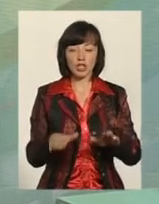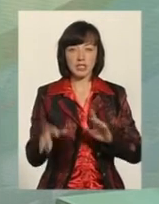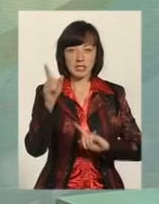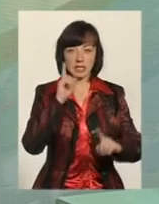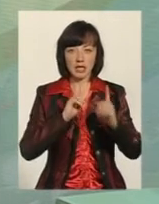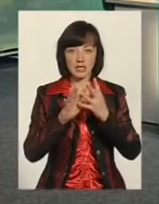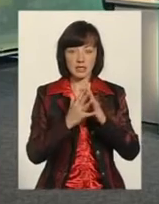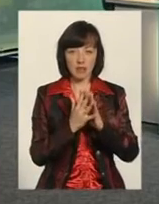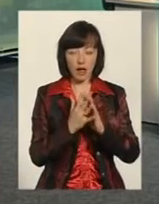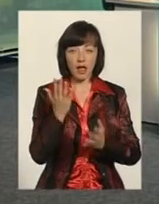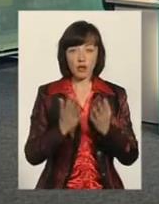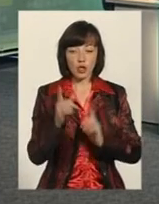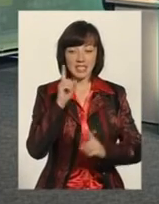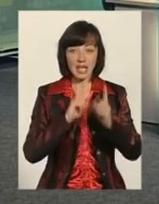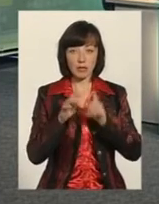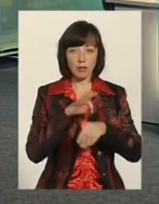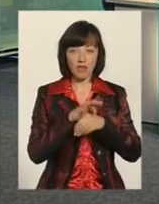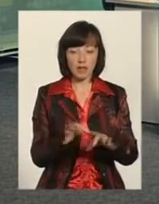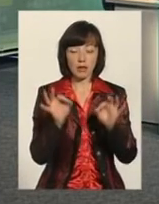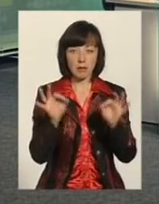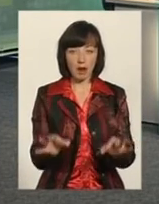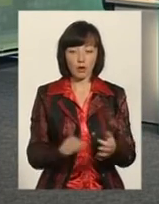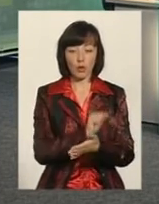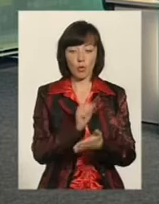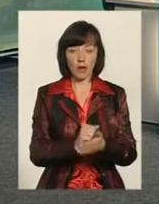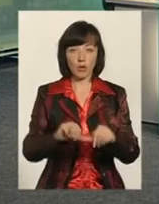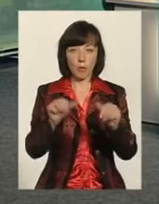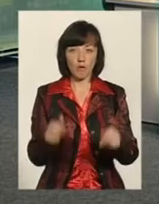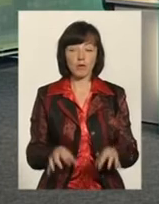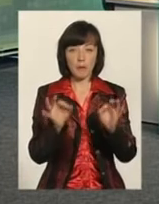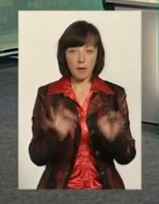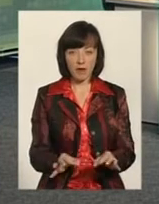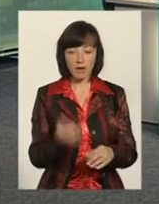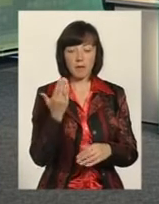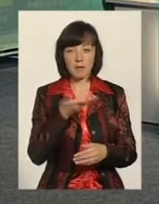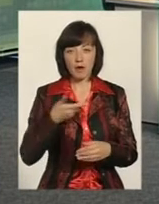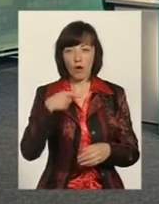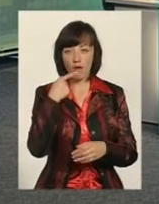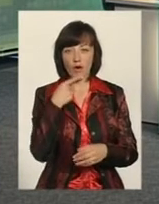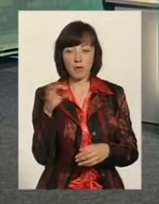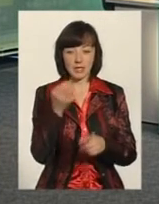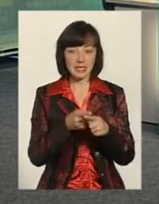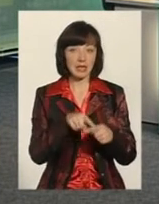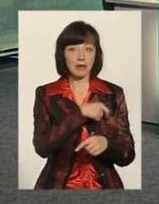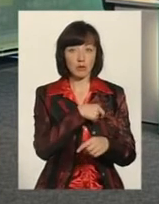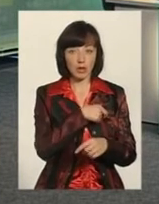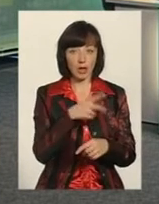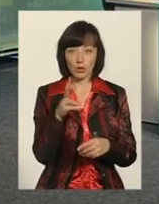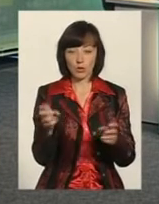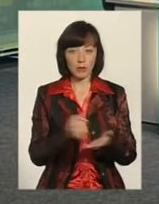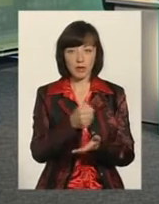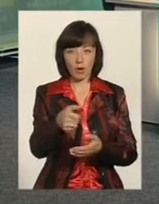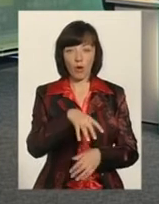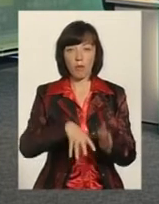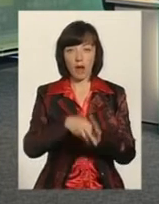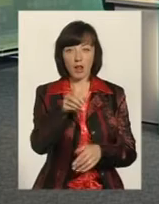ради. Якщо сесія проведена належним чином і документи оформлені належним чином, то ми говоримо про волю, адже цих депутатів їм ніхто не призначив, їх